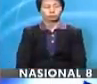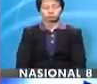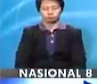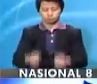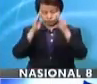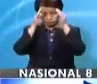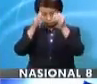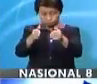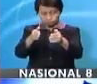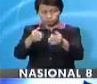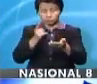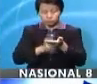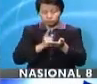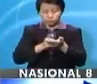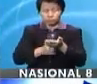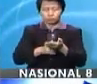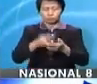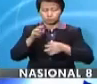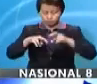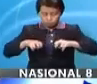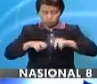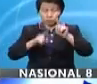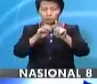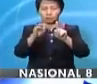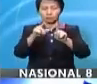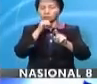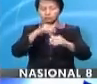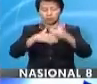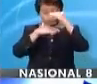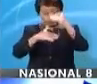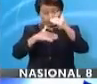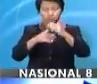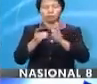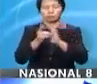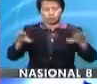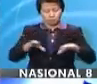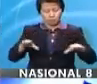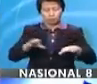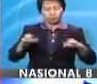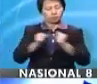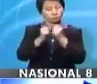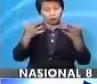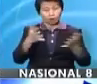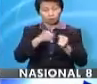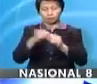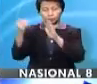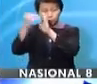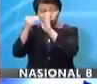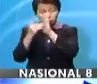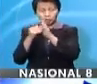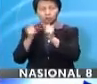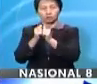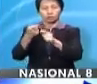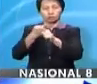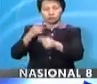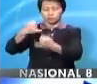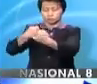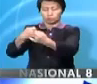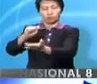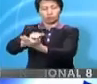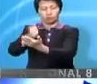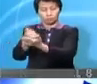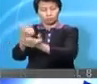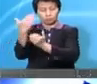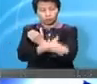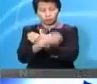Skop prosiding syarikat 1MDB tidak terbatas dan dilakukan tanpa mendapat input daripada Jabatan Audit Negara.